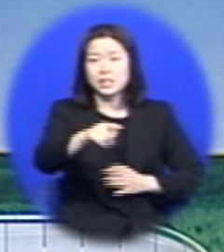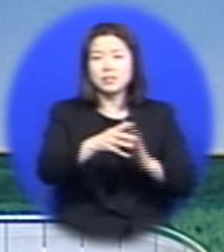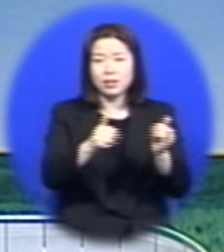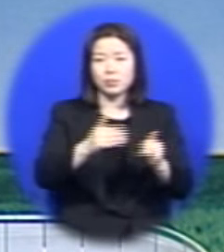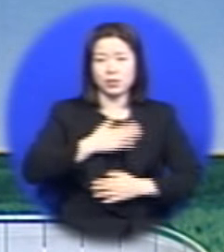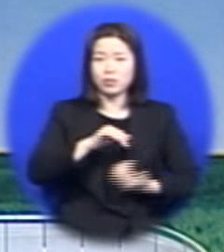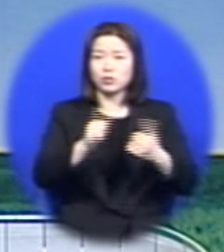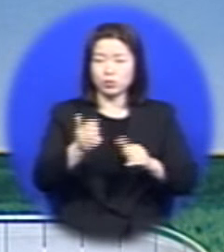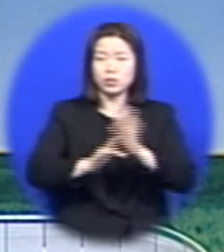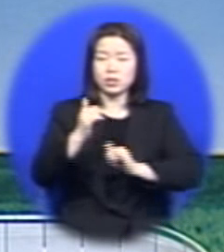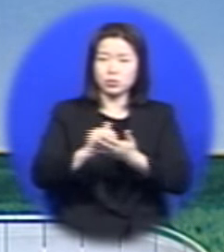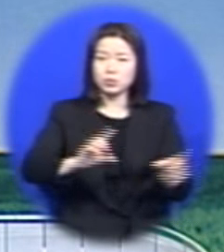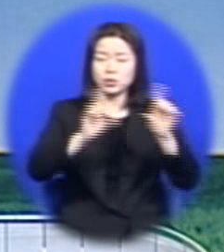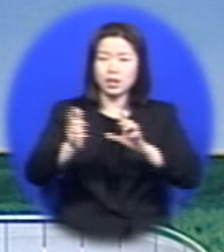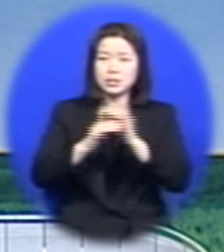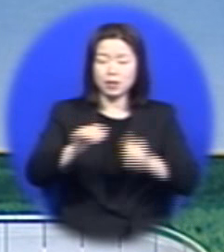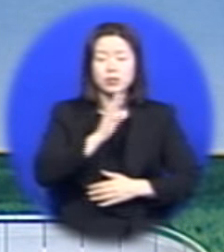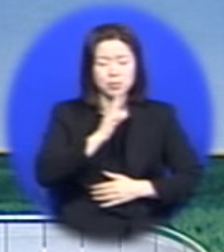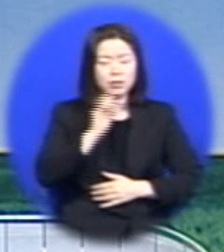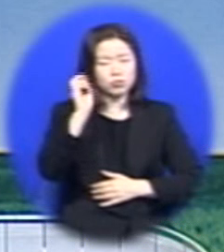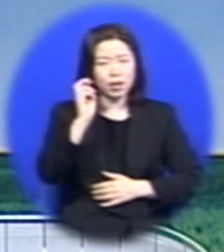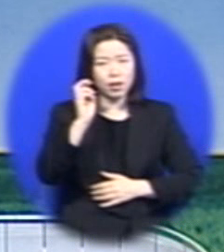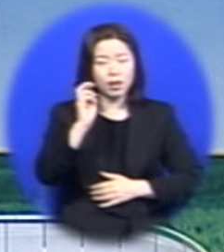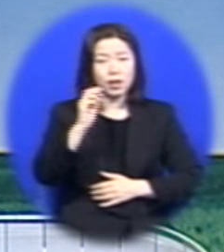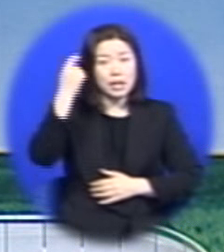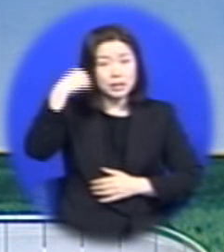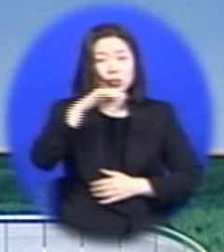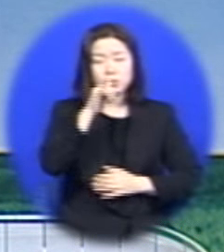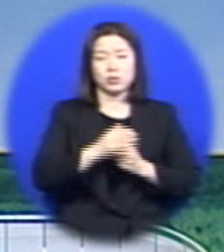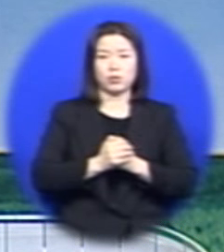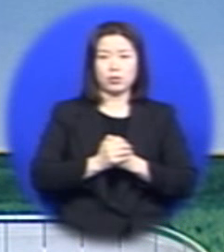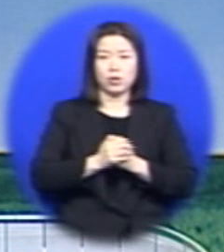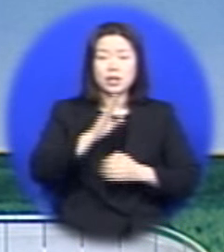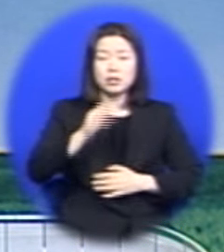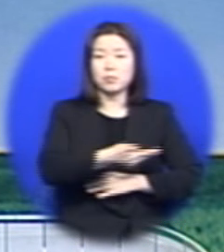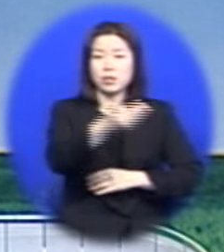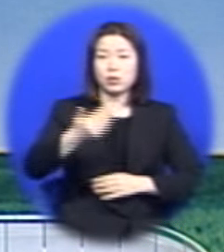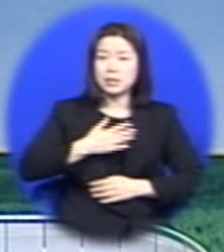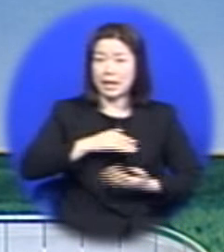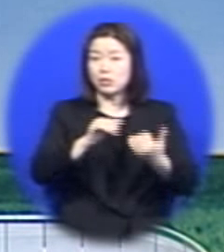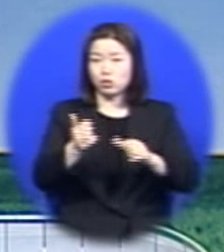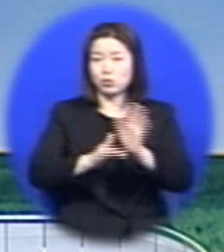죽고 예수로 사는 사람들이구나. 여러분, 여러분들이 정말 나는 죽고 예수로 사는